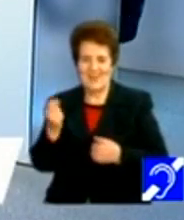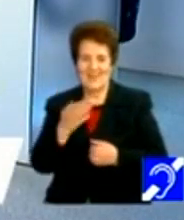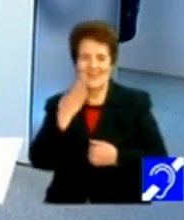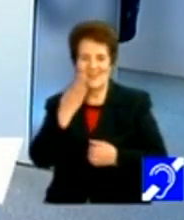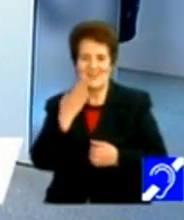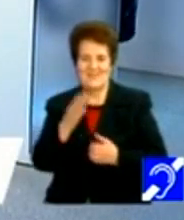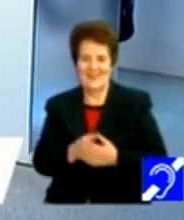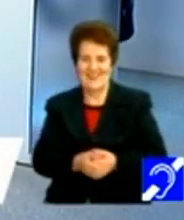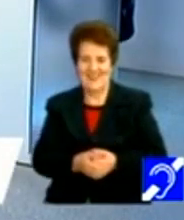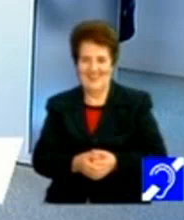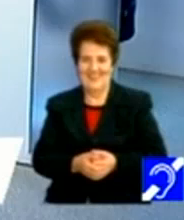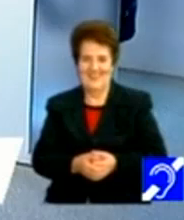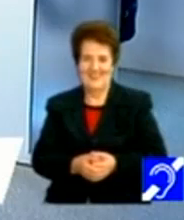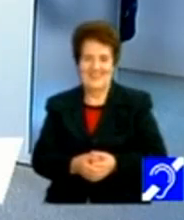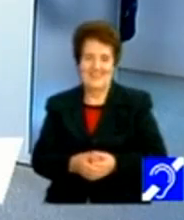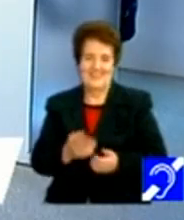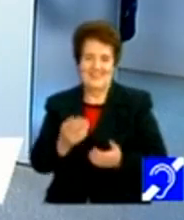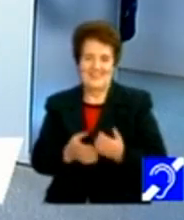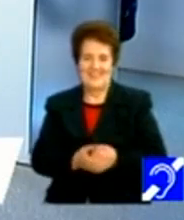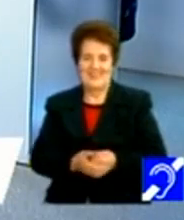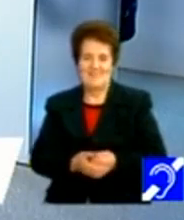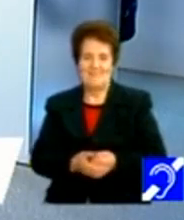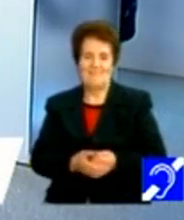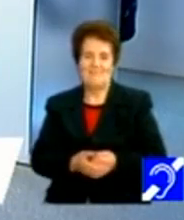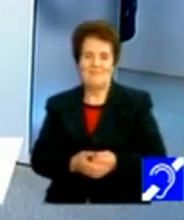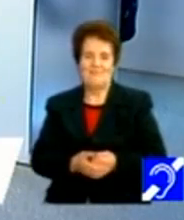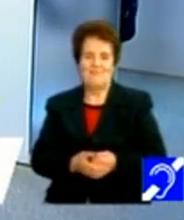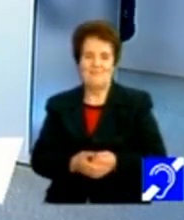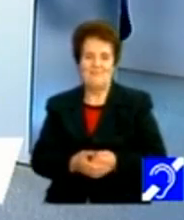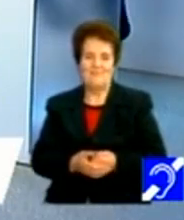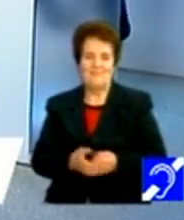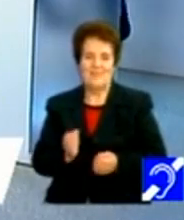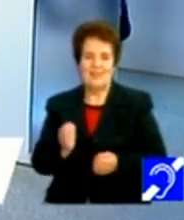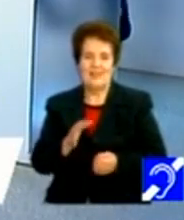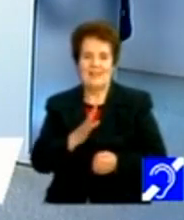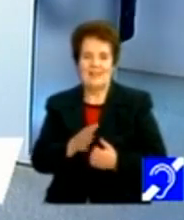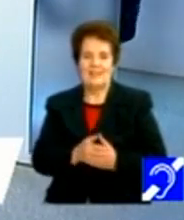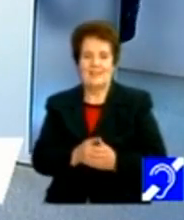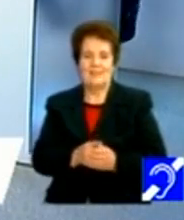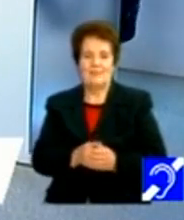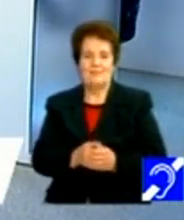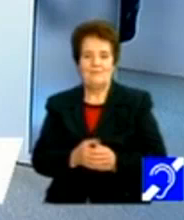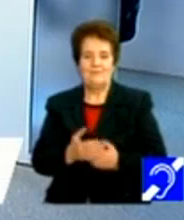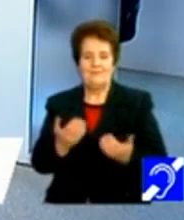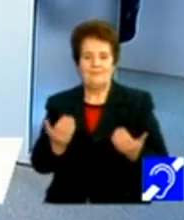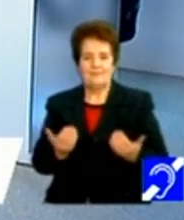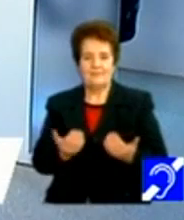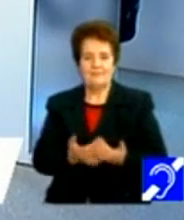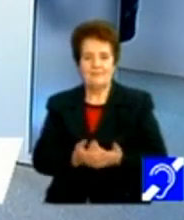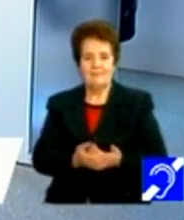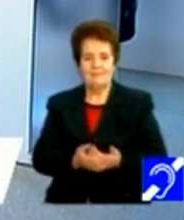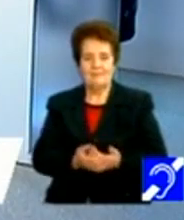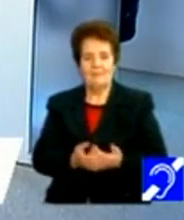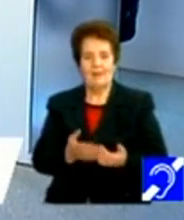îl uscăm în bătăi. Dar nu știam că există noi și voi aici în studio. Știam că suntem noi... S-a referit la instituție, cred că la TVR probabil. Nu știu la cine...